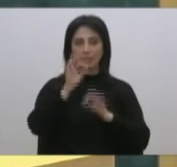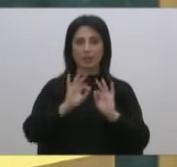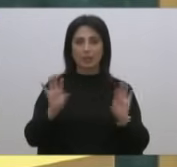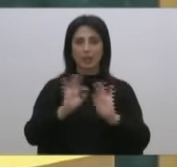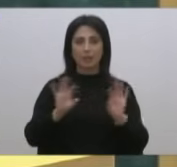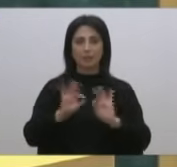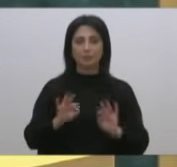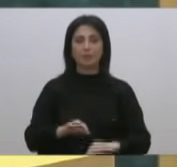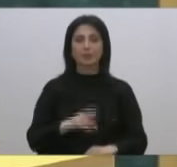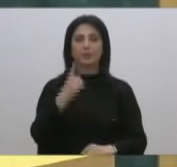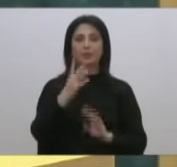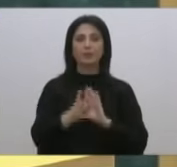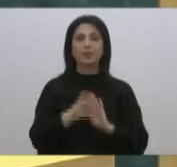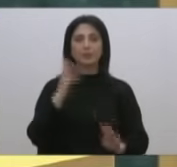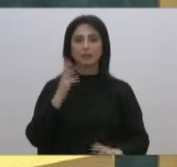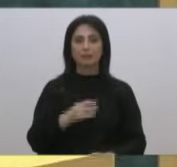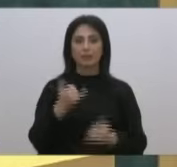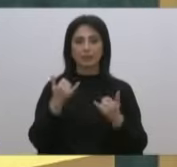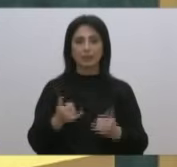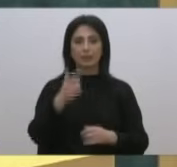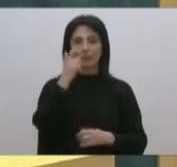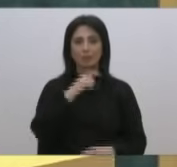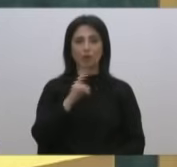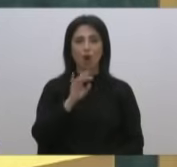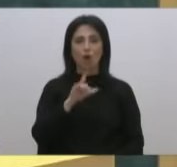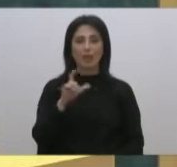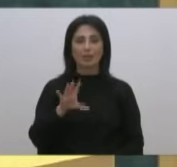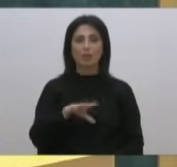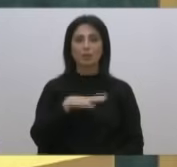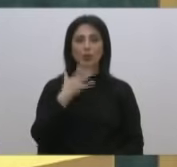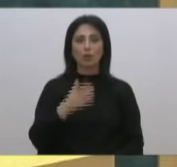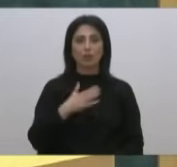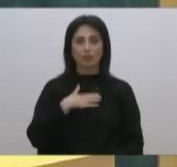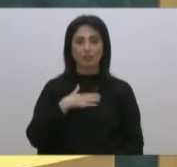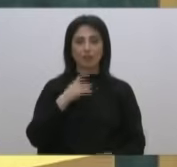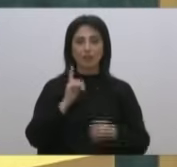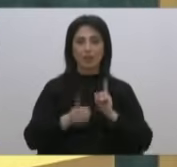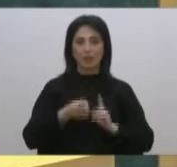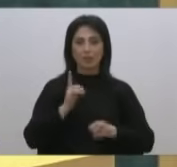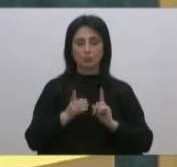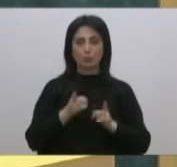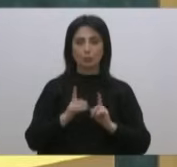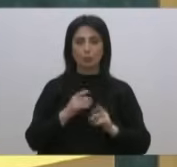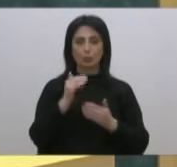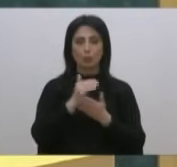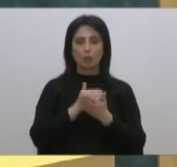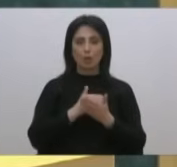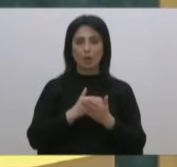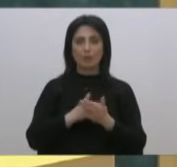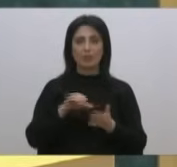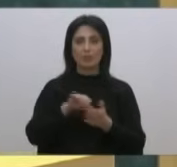გითხრათ. Პირველ რიგში დღეს ბატონ ირაკლი კობახიძეს ჰქონდა ძალიან რეალისტური